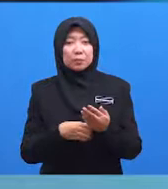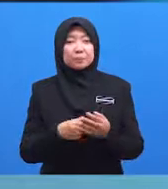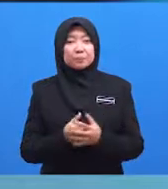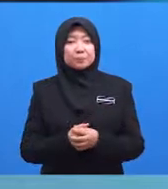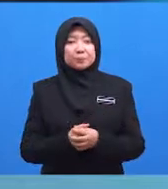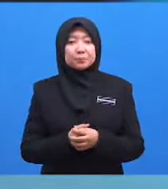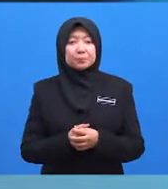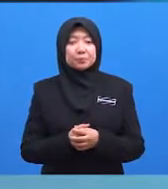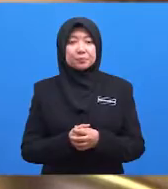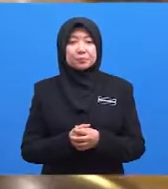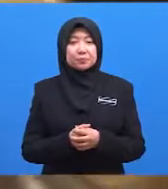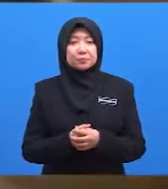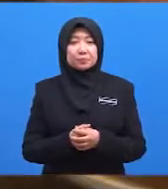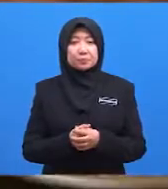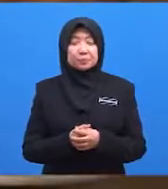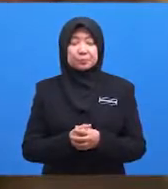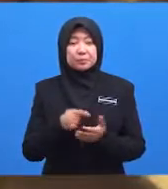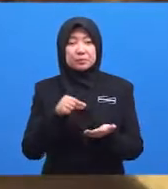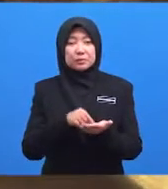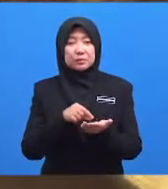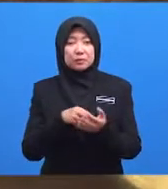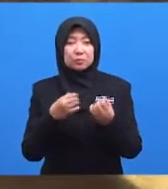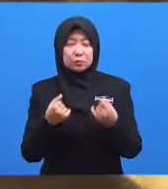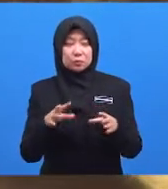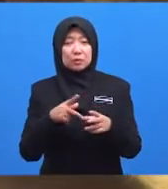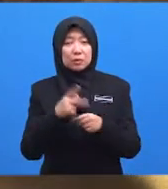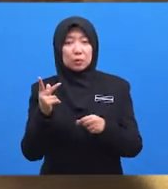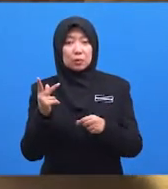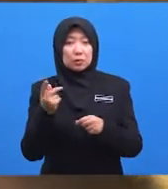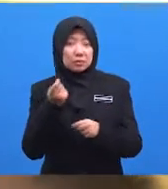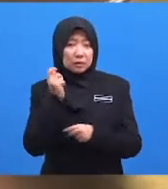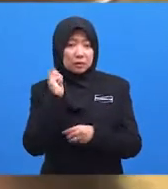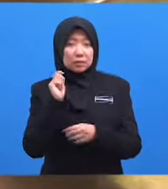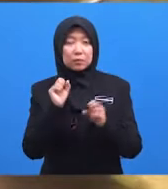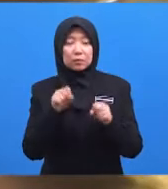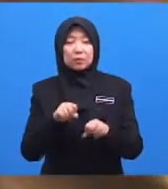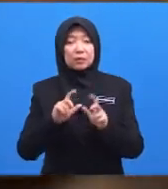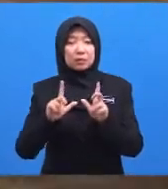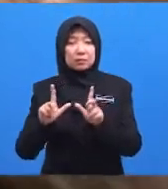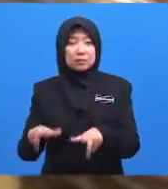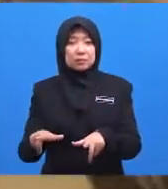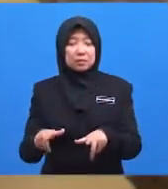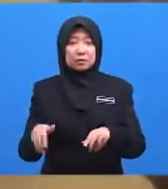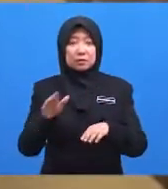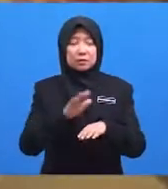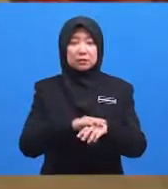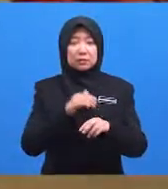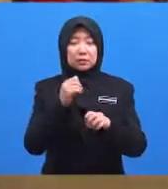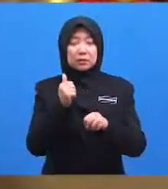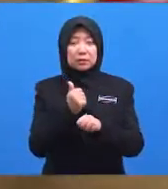madu. Ayam yang telah dikeluarkan dari peti sejuk boleh diletakkan di atas aluminium